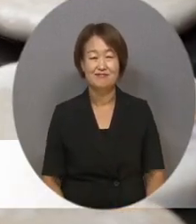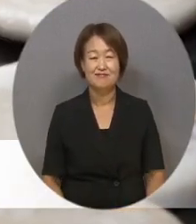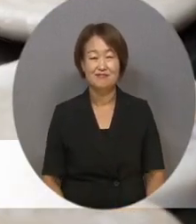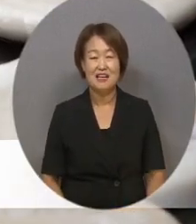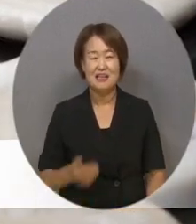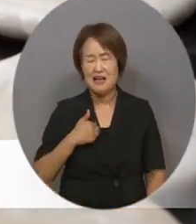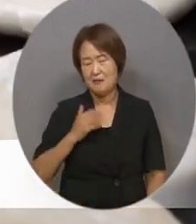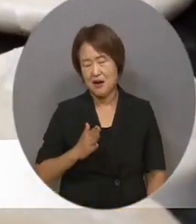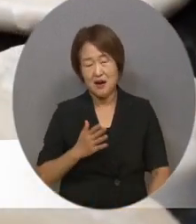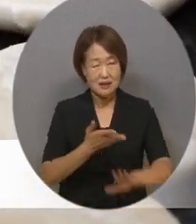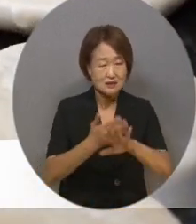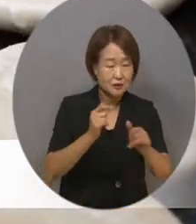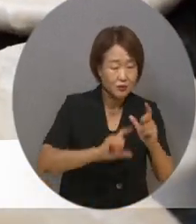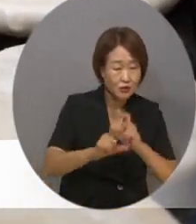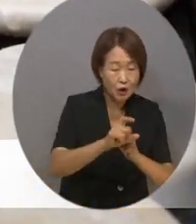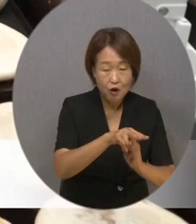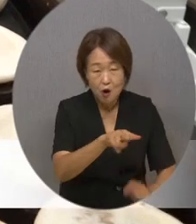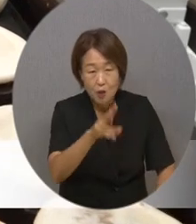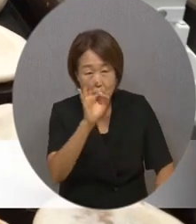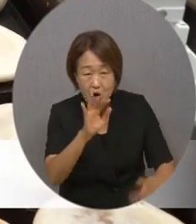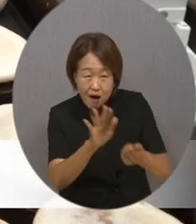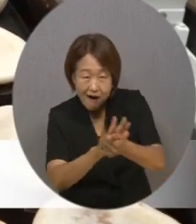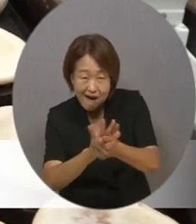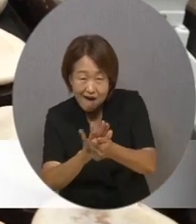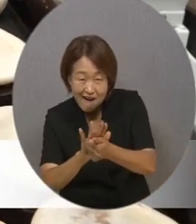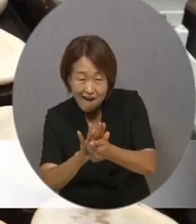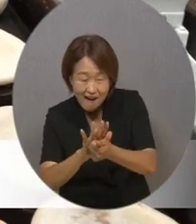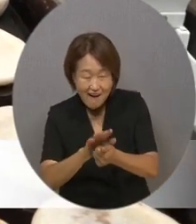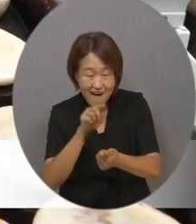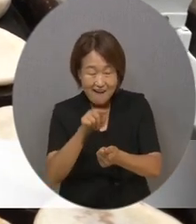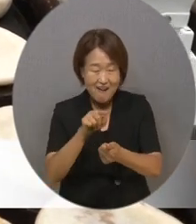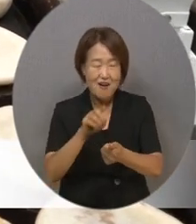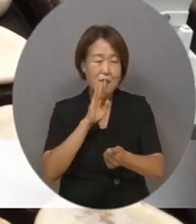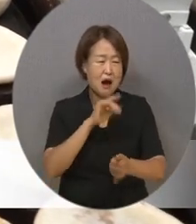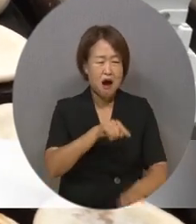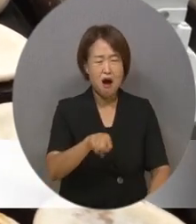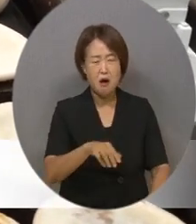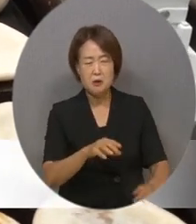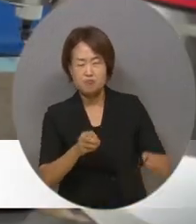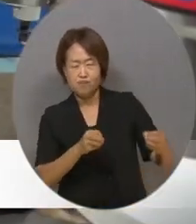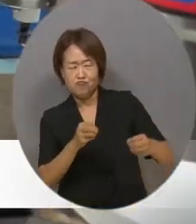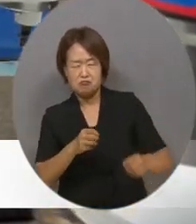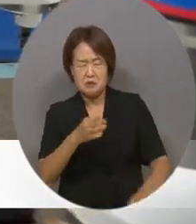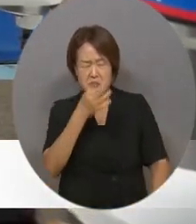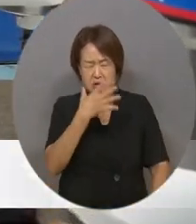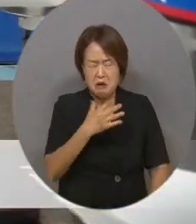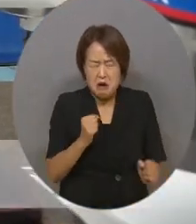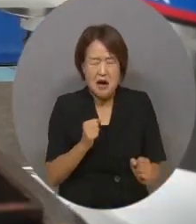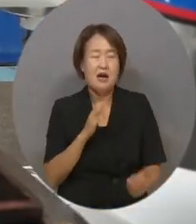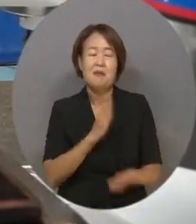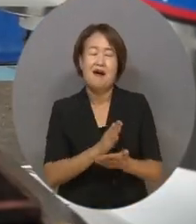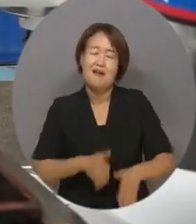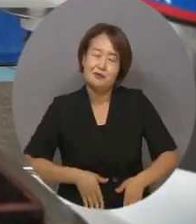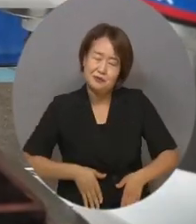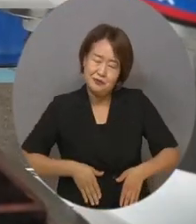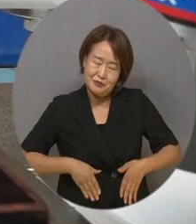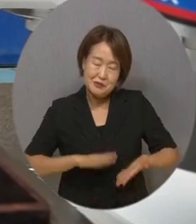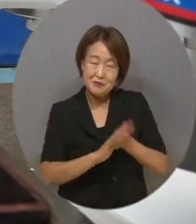나보다 남을 더 돌아보는 작은 배려가 모여 메마른 세상을 훈훈한 온정으로 물들입니다